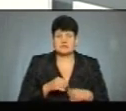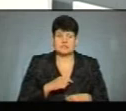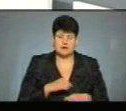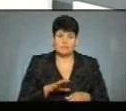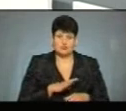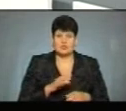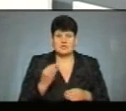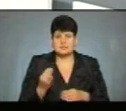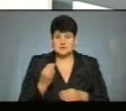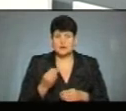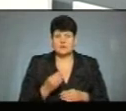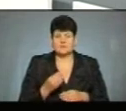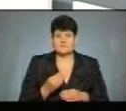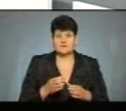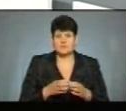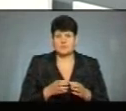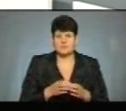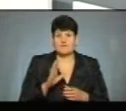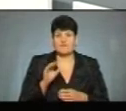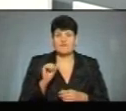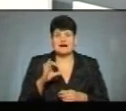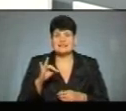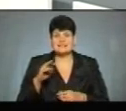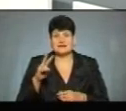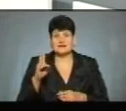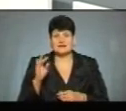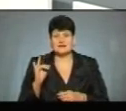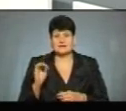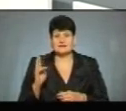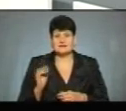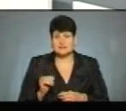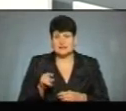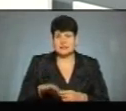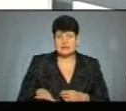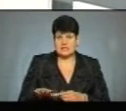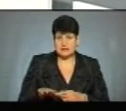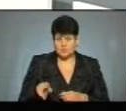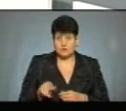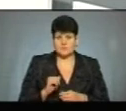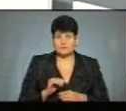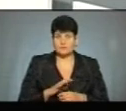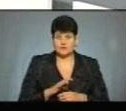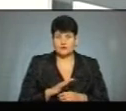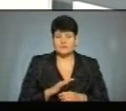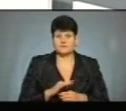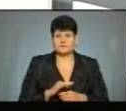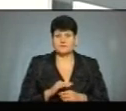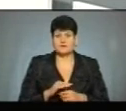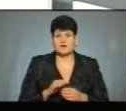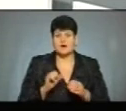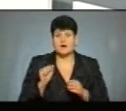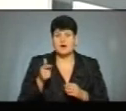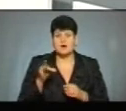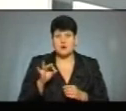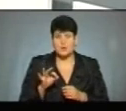з однією з громад в області, це Васильківецька об'єднана громада, коли на її території там, скажімо, була штаб-квартира одного з